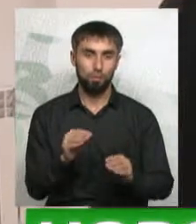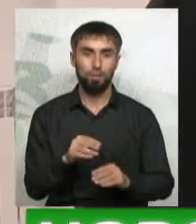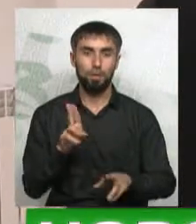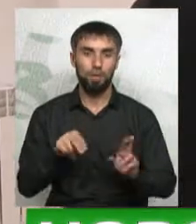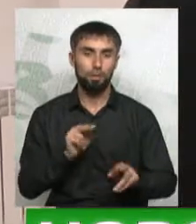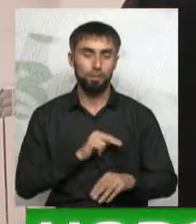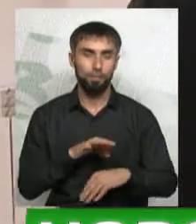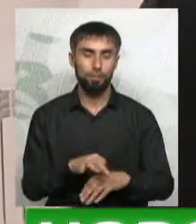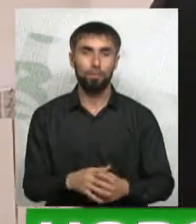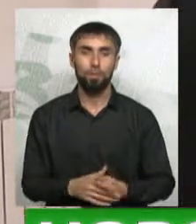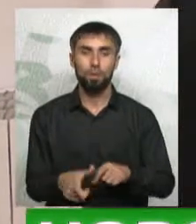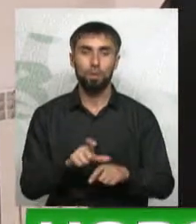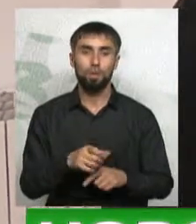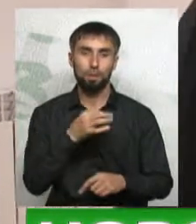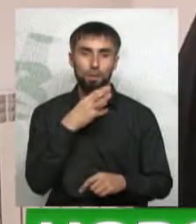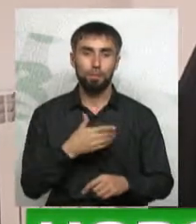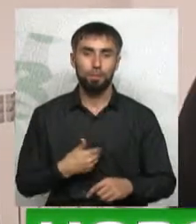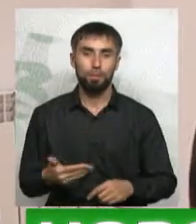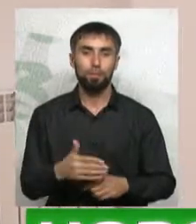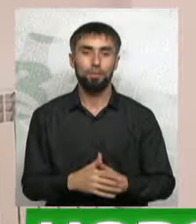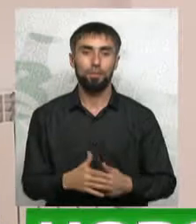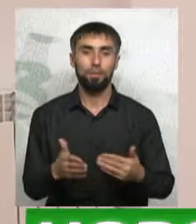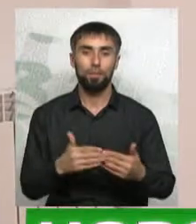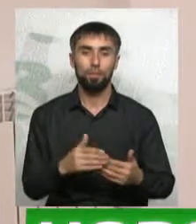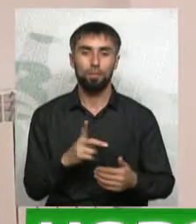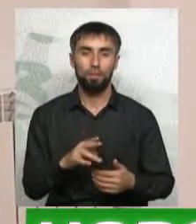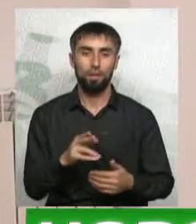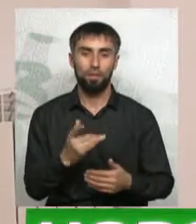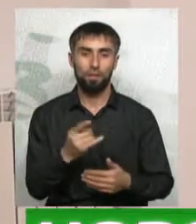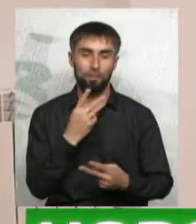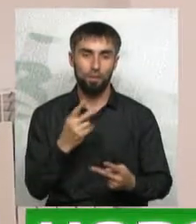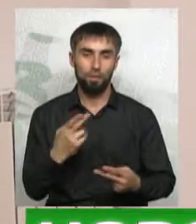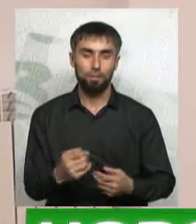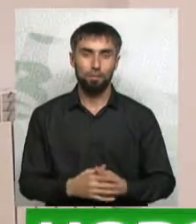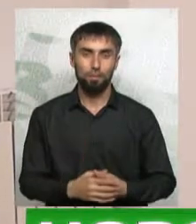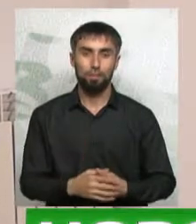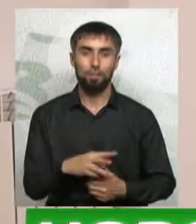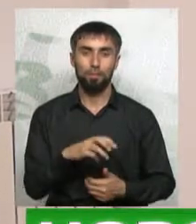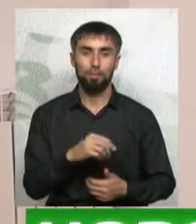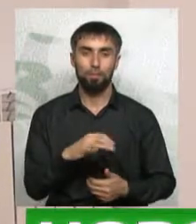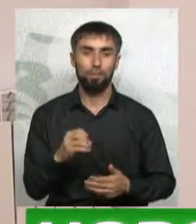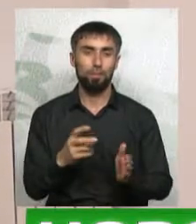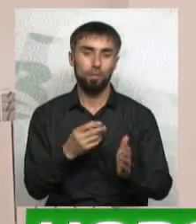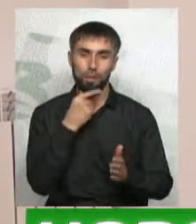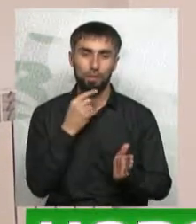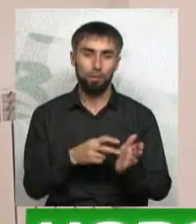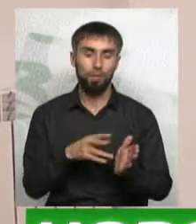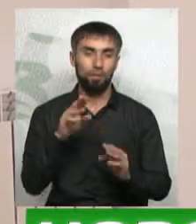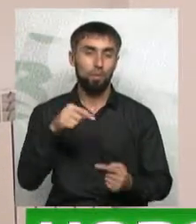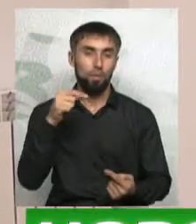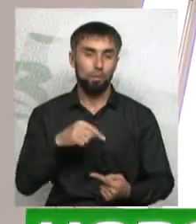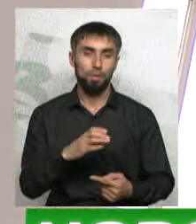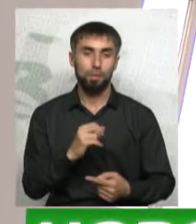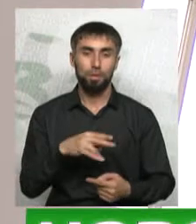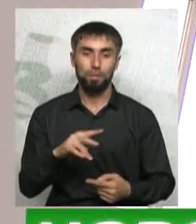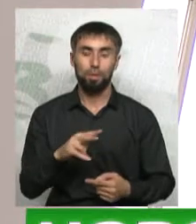малярные работы. Очень нравятся нам дверные блоки, вы видите, да? Матовое красивое стекло, все соответствует